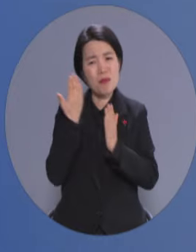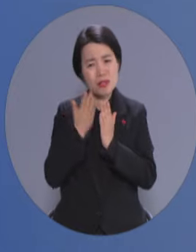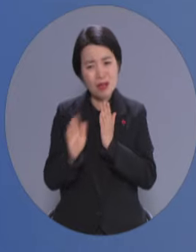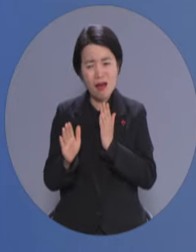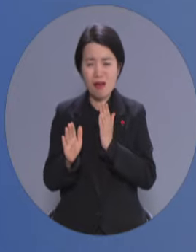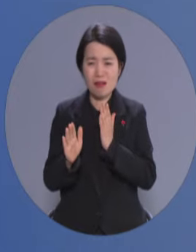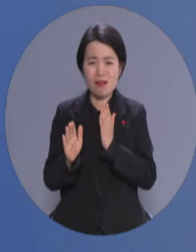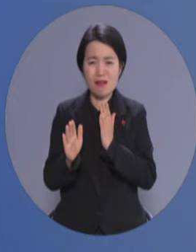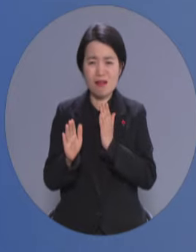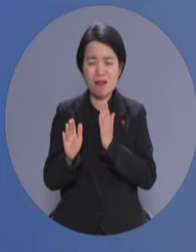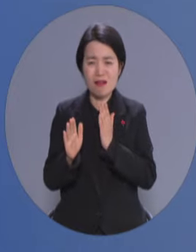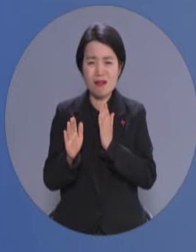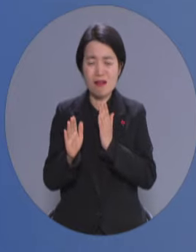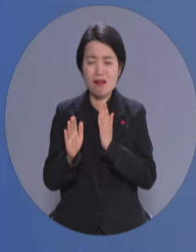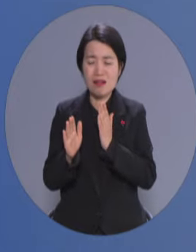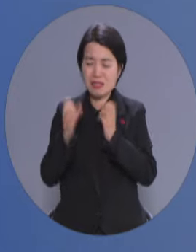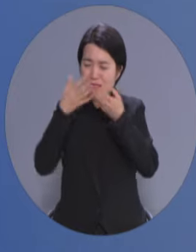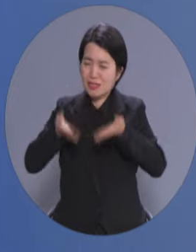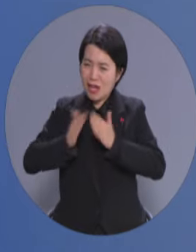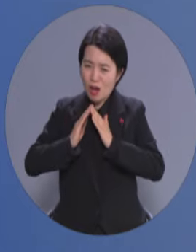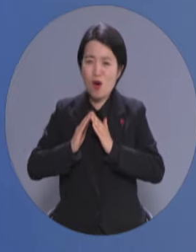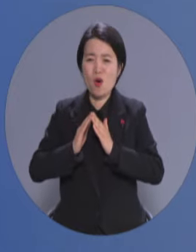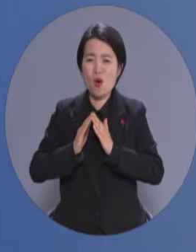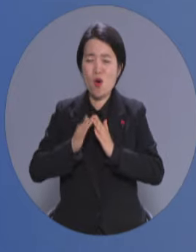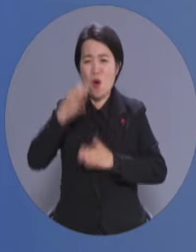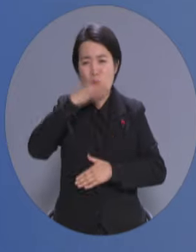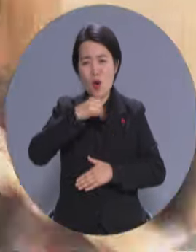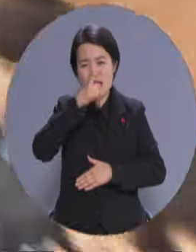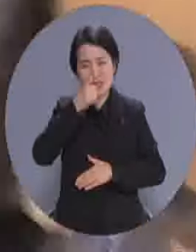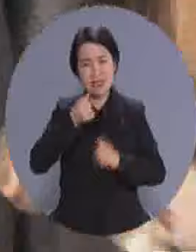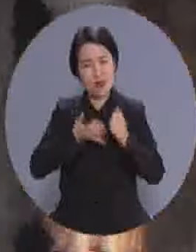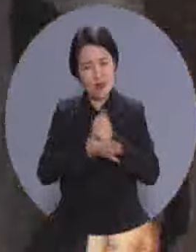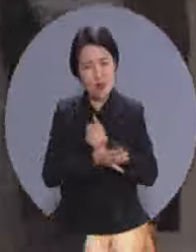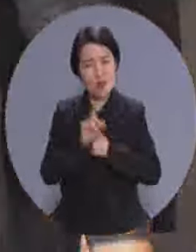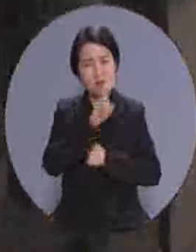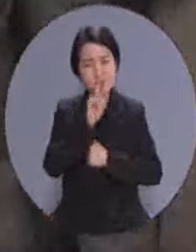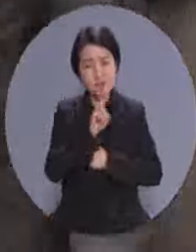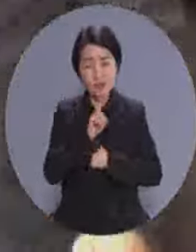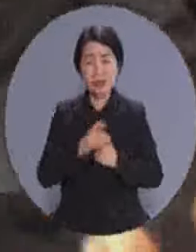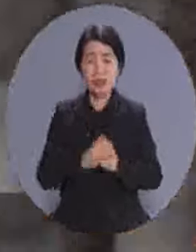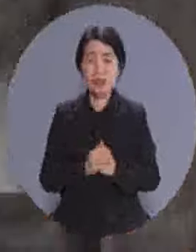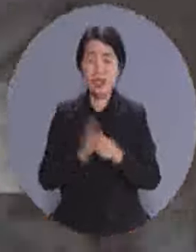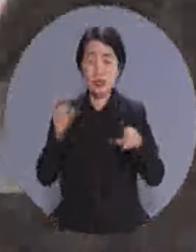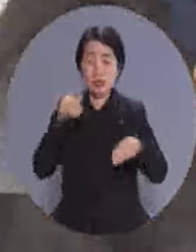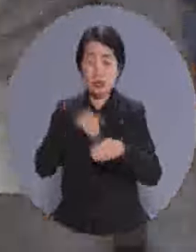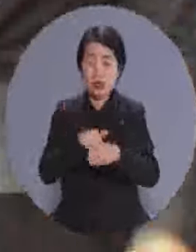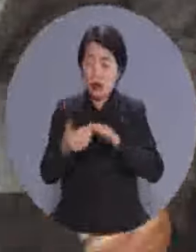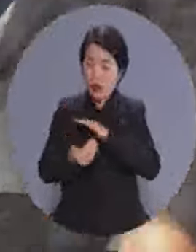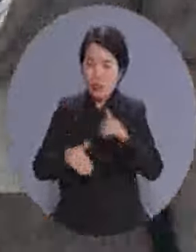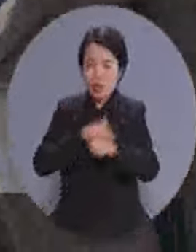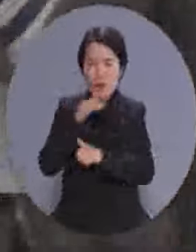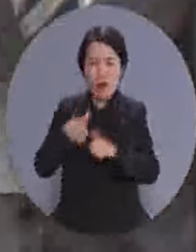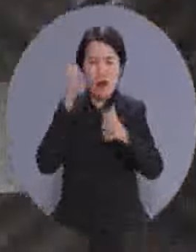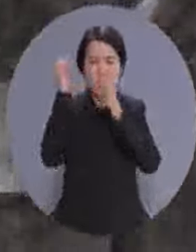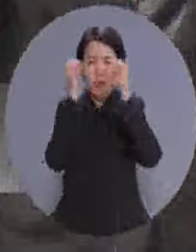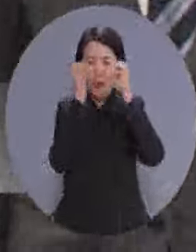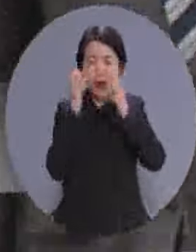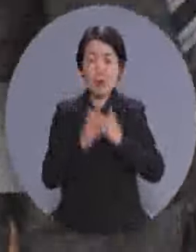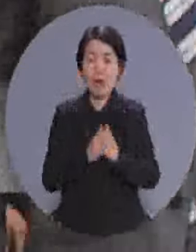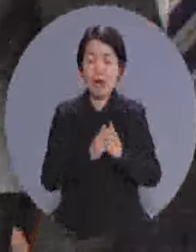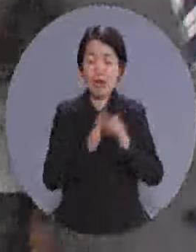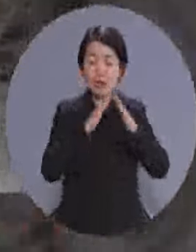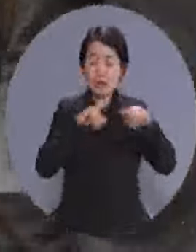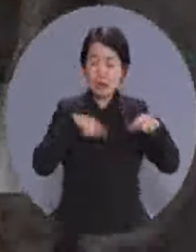과연 신당이 도움이 될 수 있을 것이냐라. 하지만 총선 전까지 변수가 많은 만큼 지역